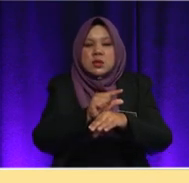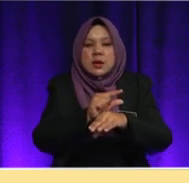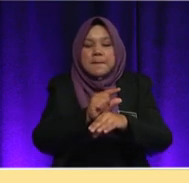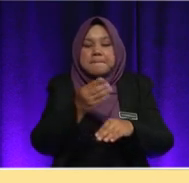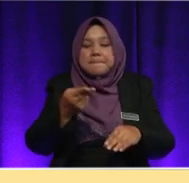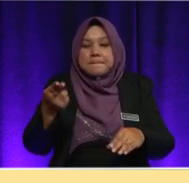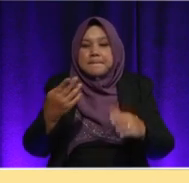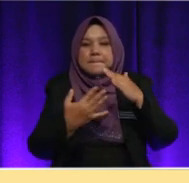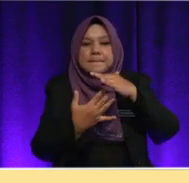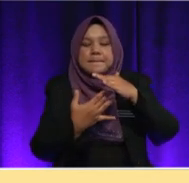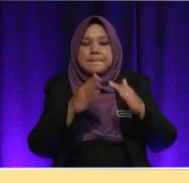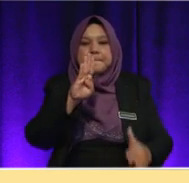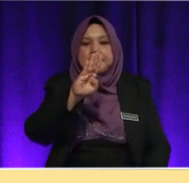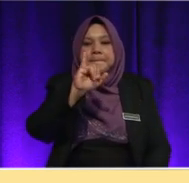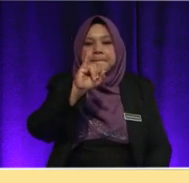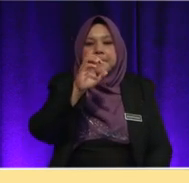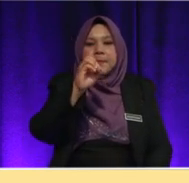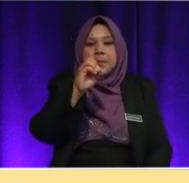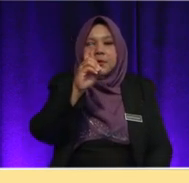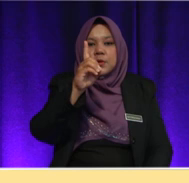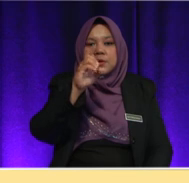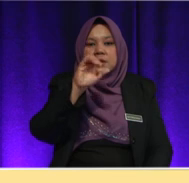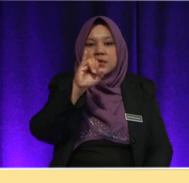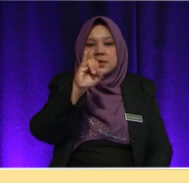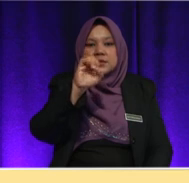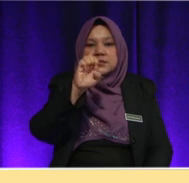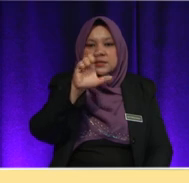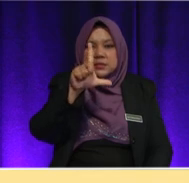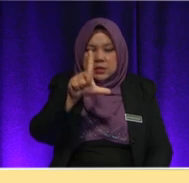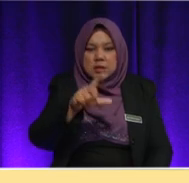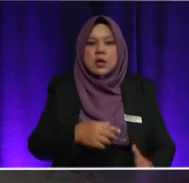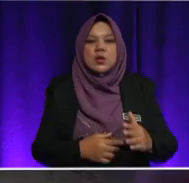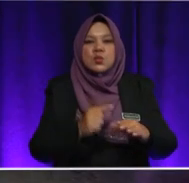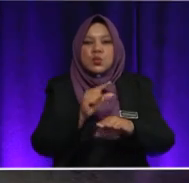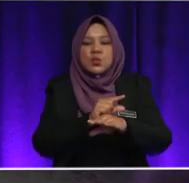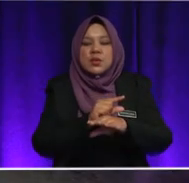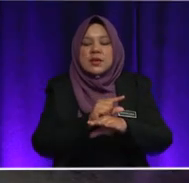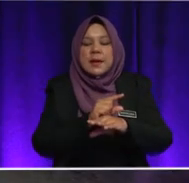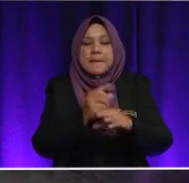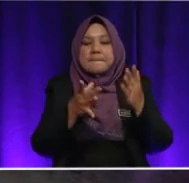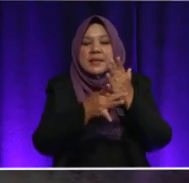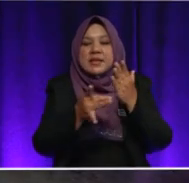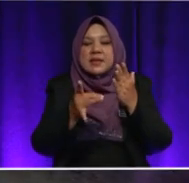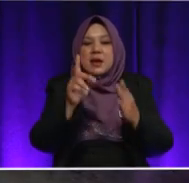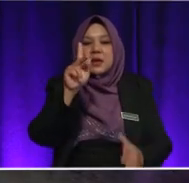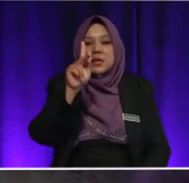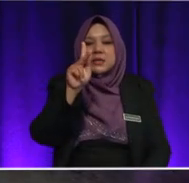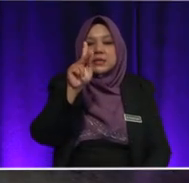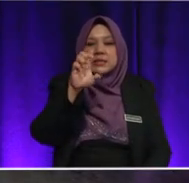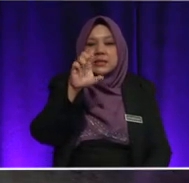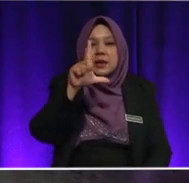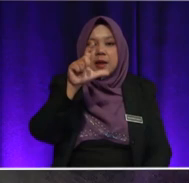bakar biodiesel daripada minyak kelapa sawit boleh minyak kelapa sawit yang telah digunakan Oke